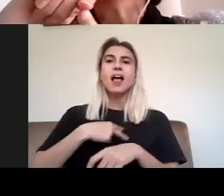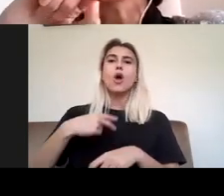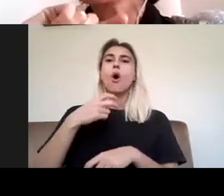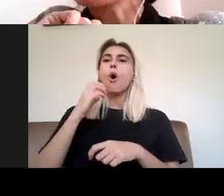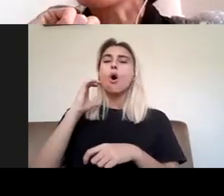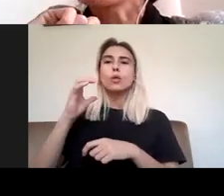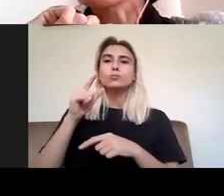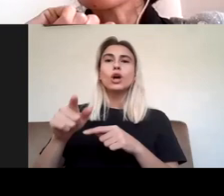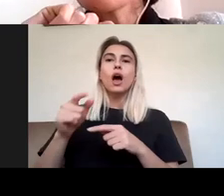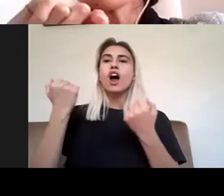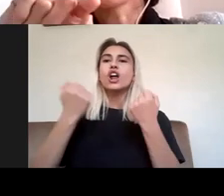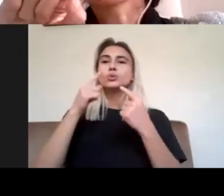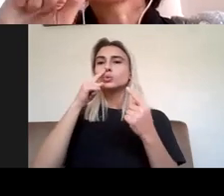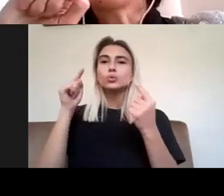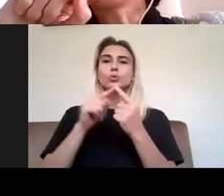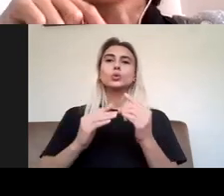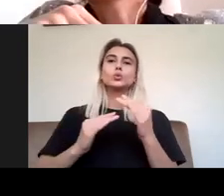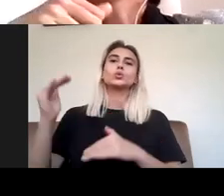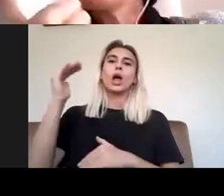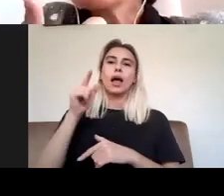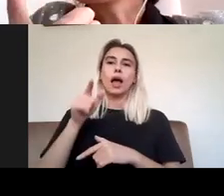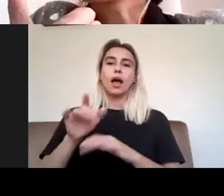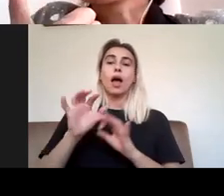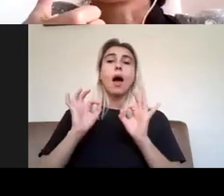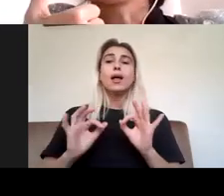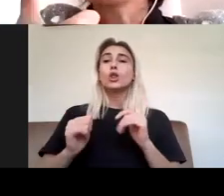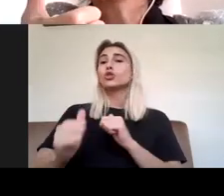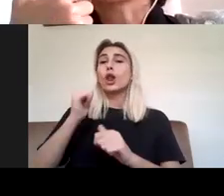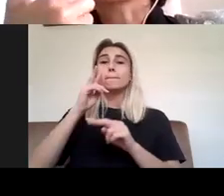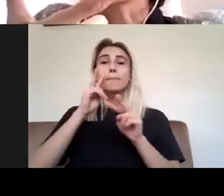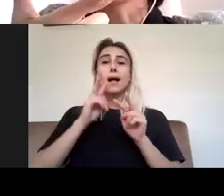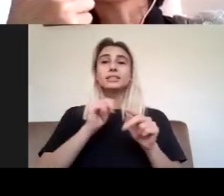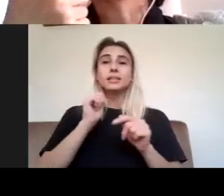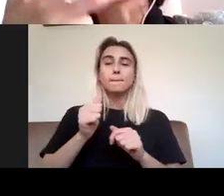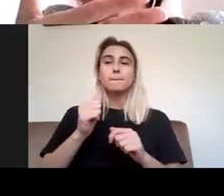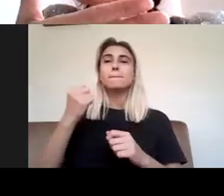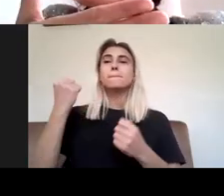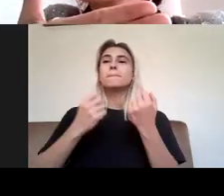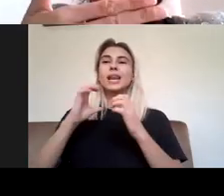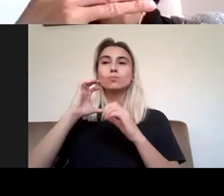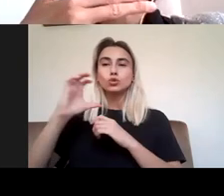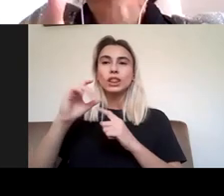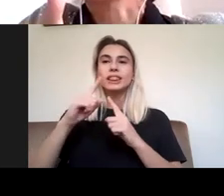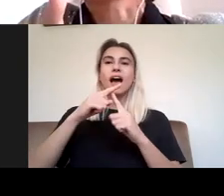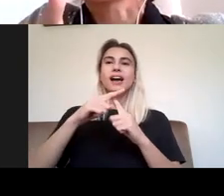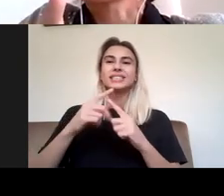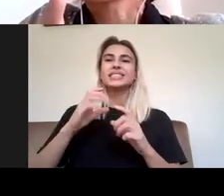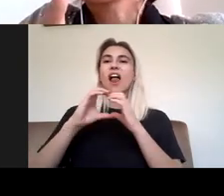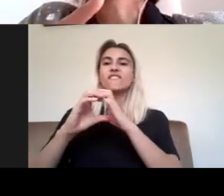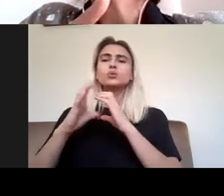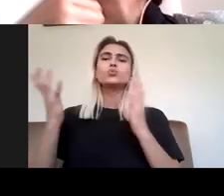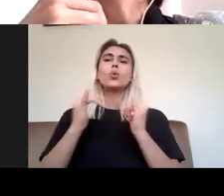araçların uyumluluğu yüksek. Ama dönüp baktığımızda minibüsler, taksiler ve servis araçları çok kötü